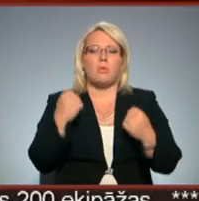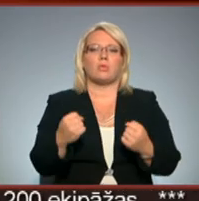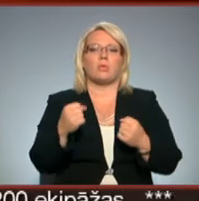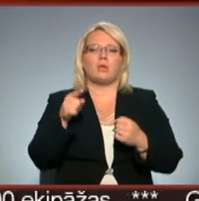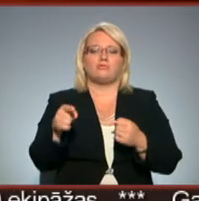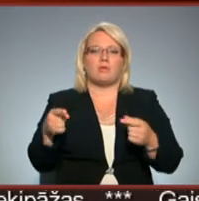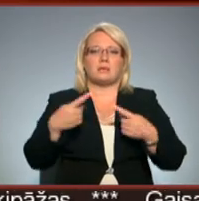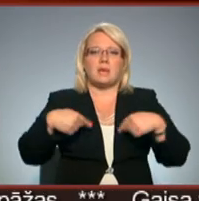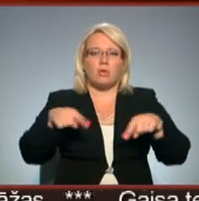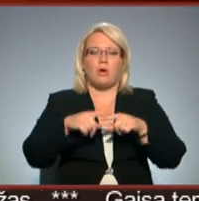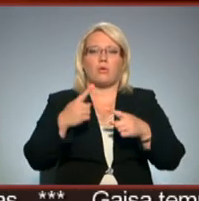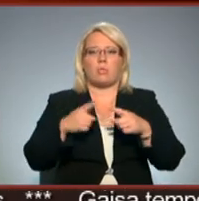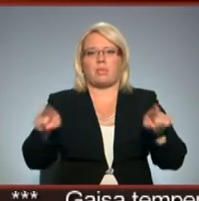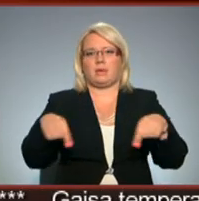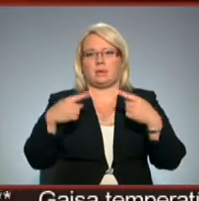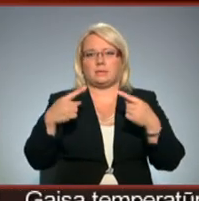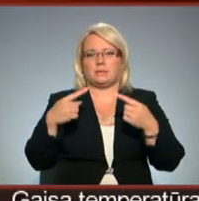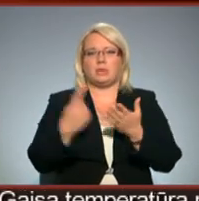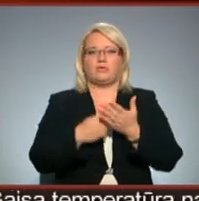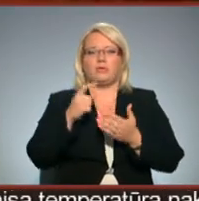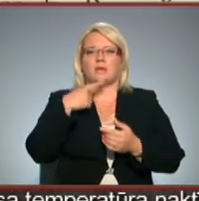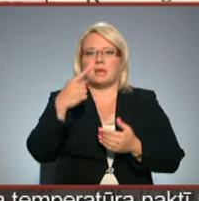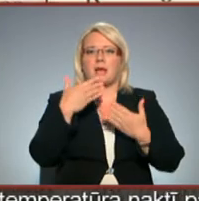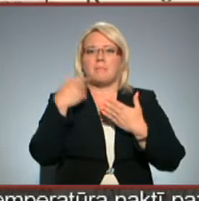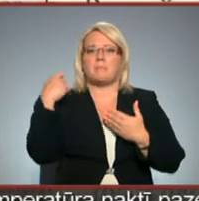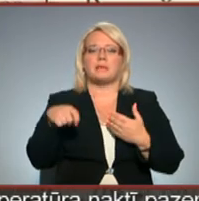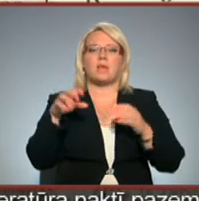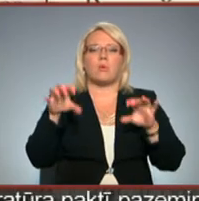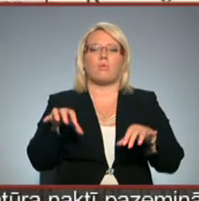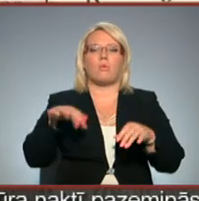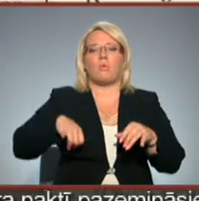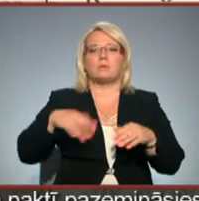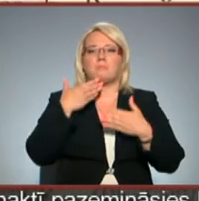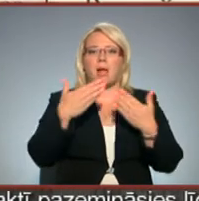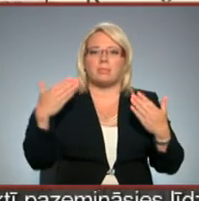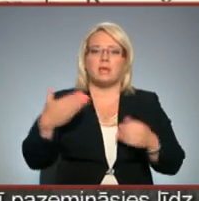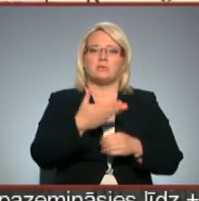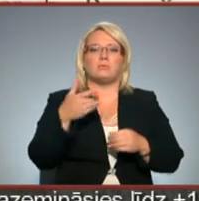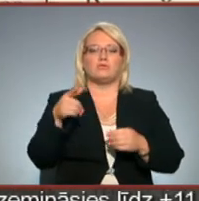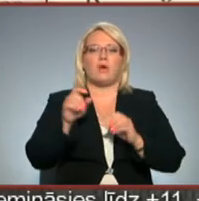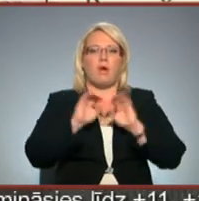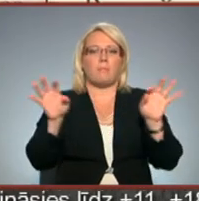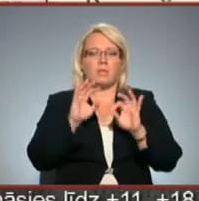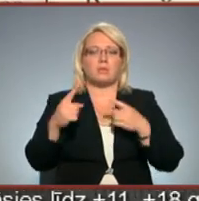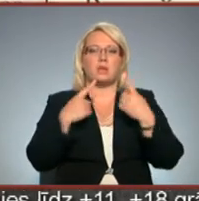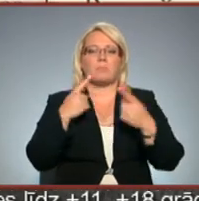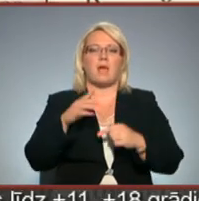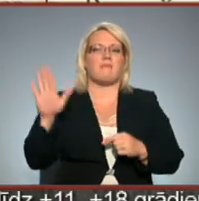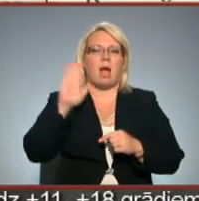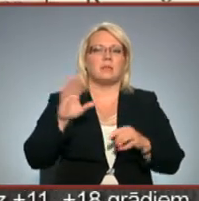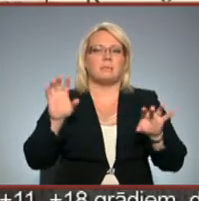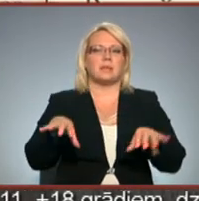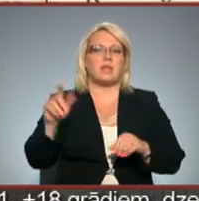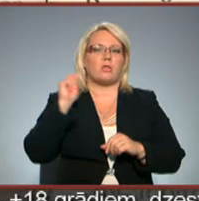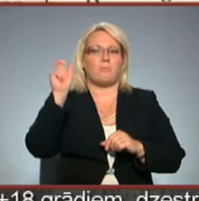sektoru un attīstīt viņu. Prezident kungs, paldies jums par šo komentāru. Tātad sarunājāmies ar valsts prezidentu Andri Bērziņu